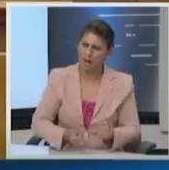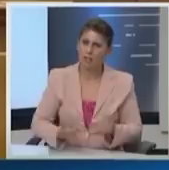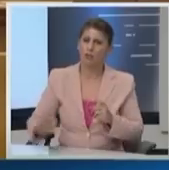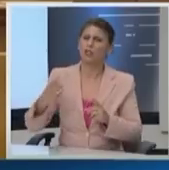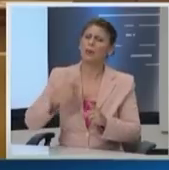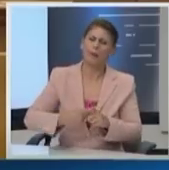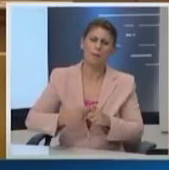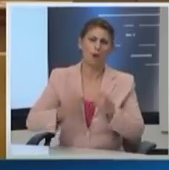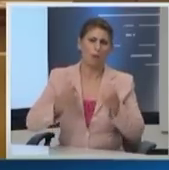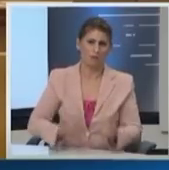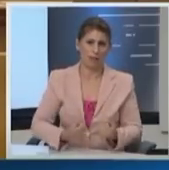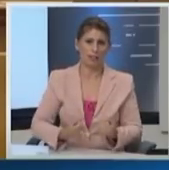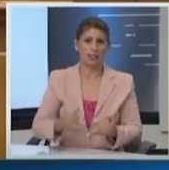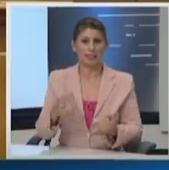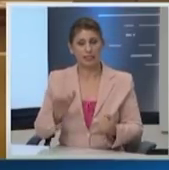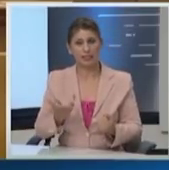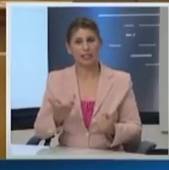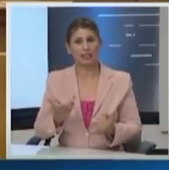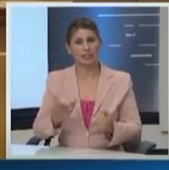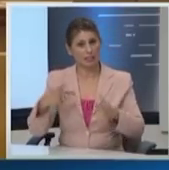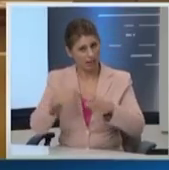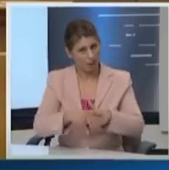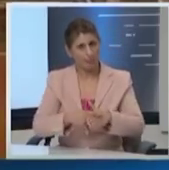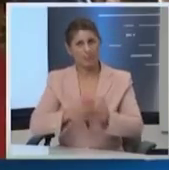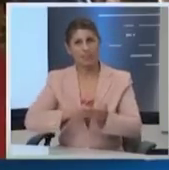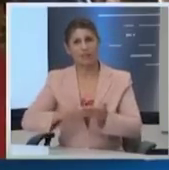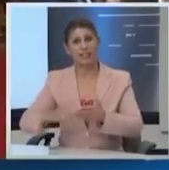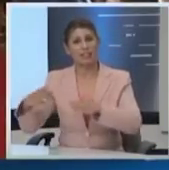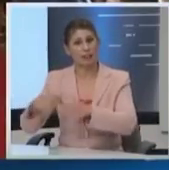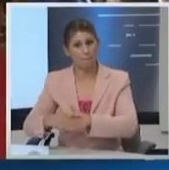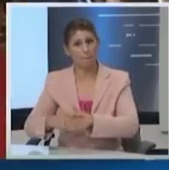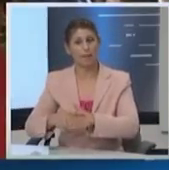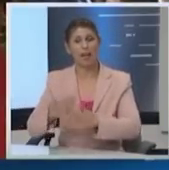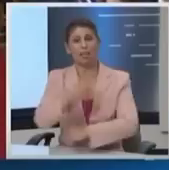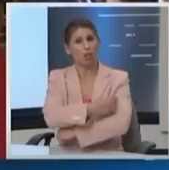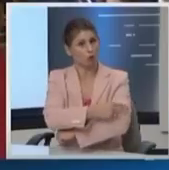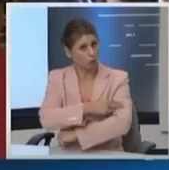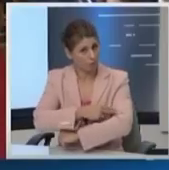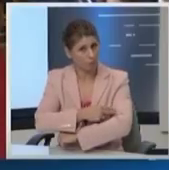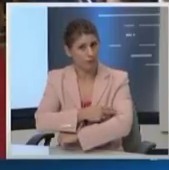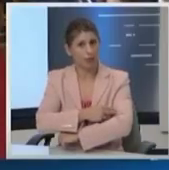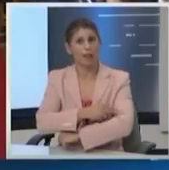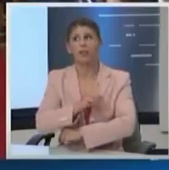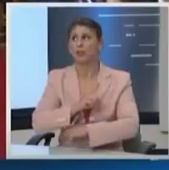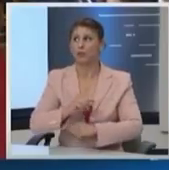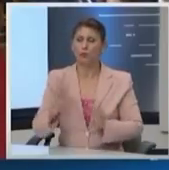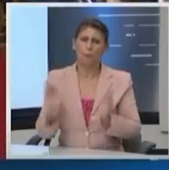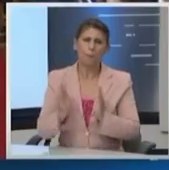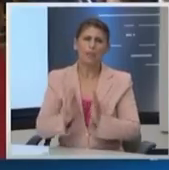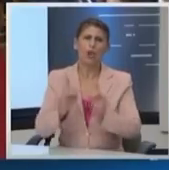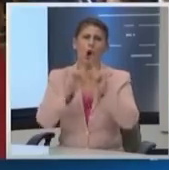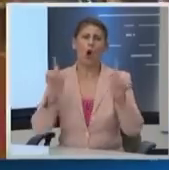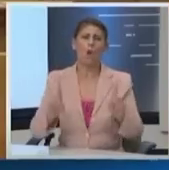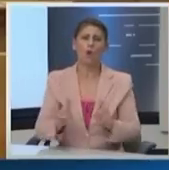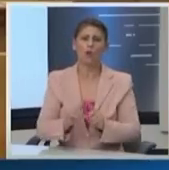επιπλέον επιβάρυνση για τις τράπεζες, για τα ασφαλιστικά ταμεία, για τα νοσοκομεία, για τους μικροομολογιούχους, για